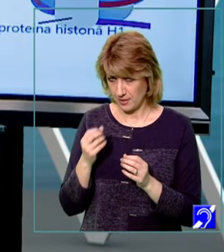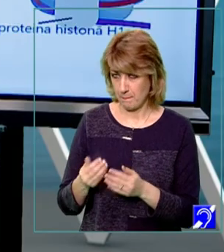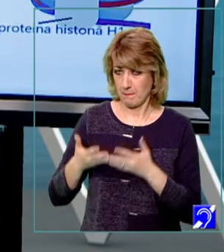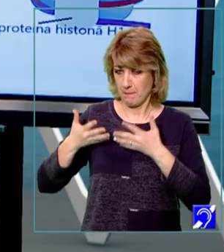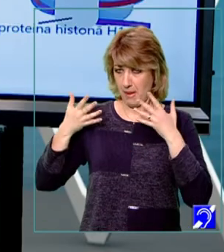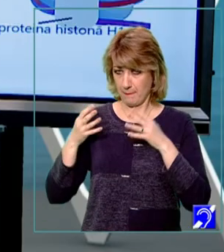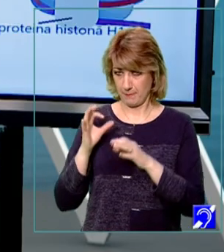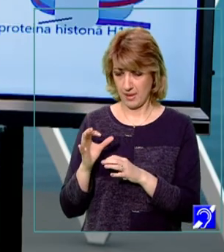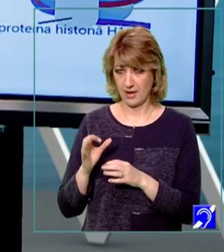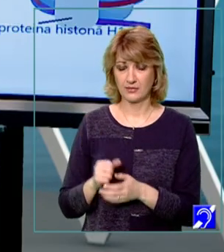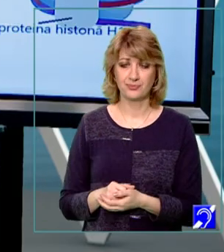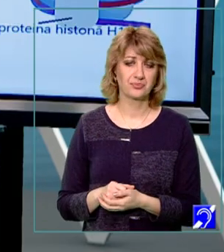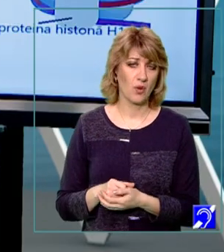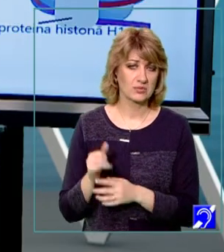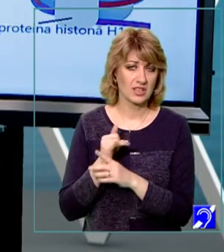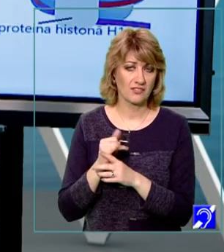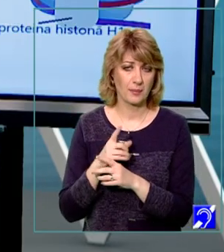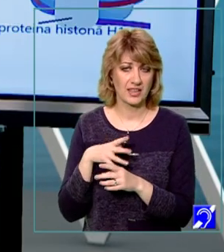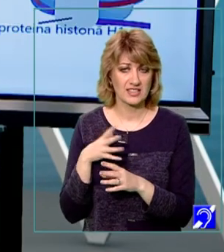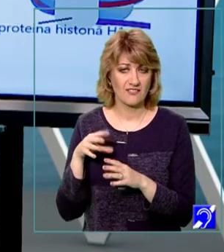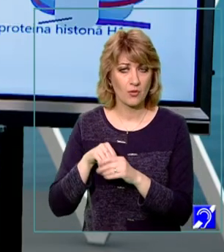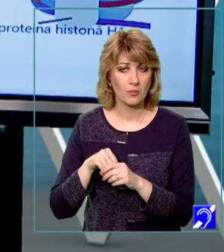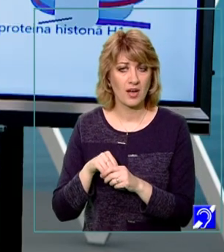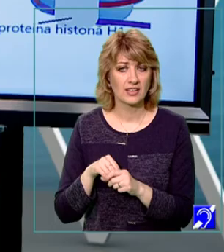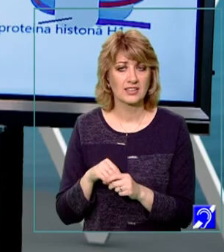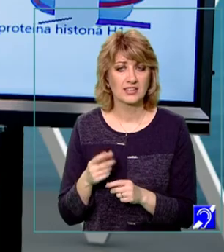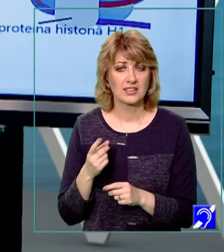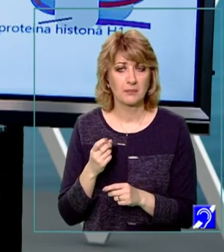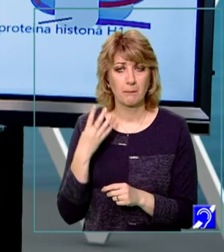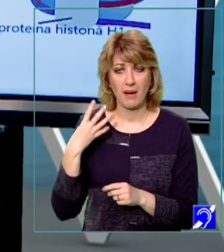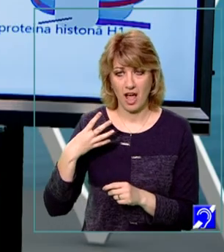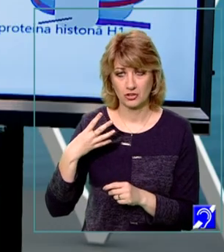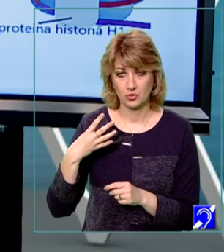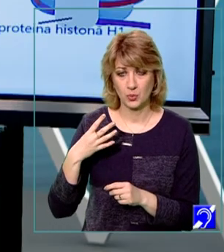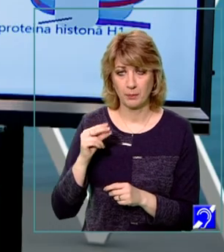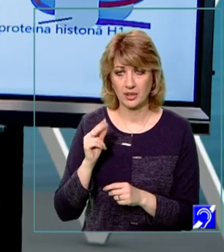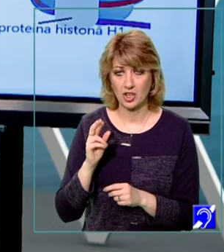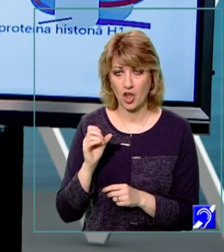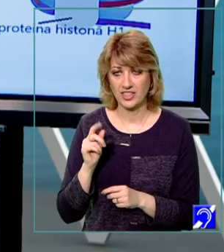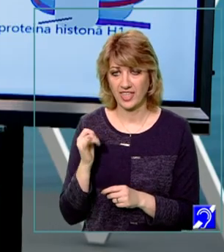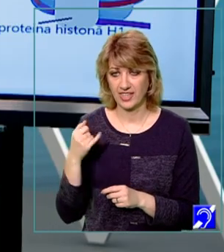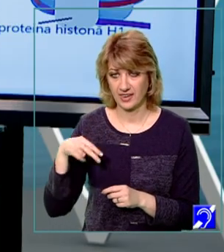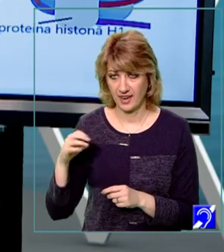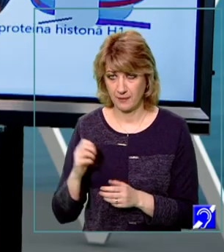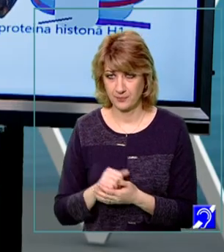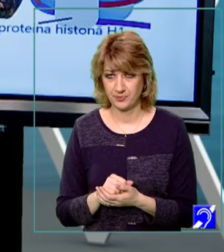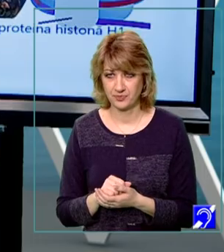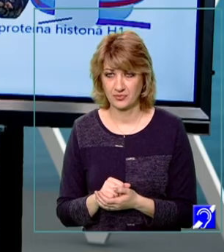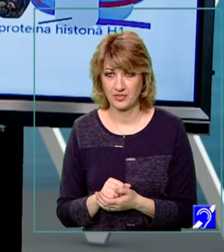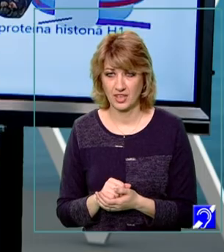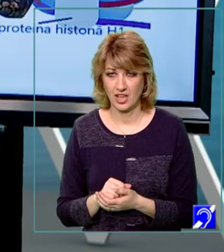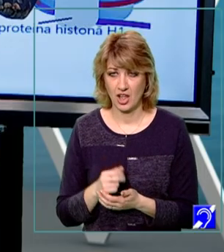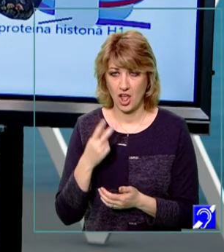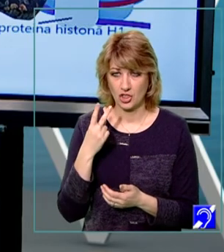sa, observăm că este format acest nucleozom din 4 proteine, în câte